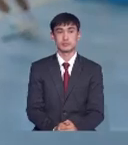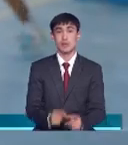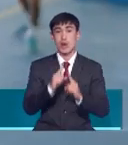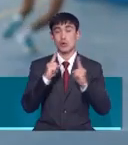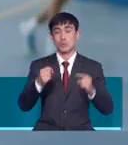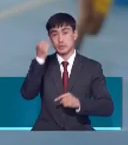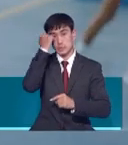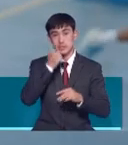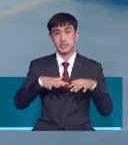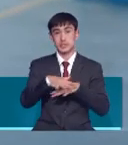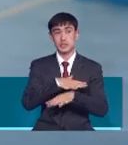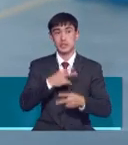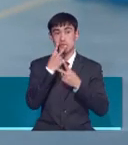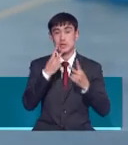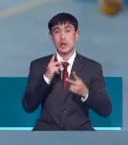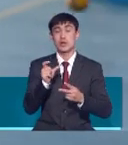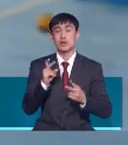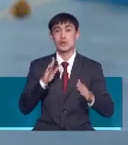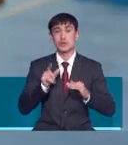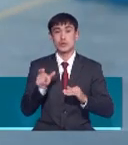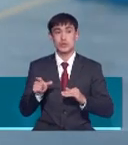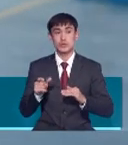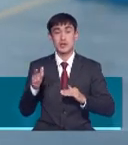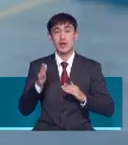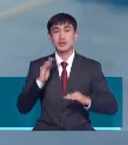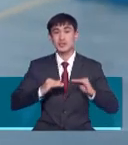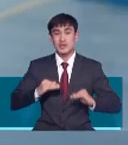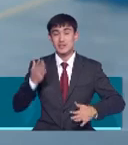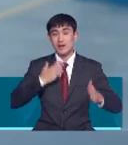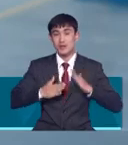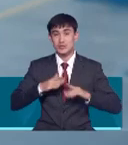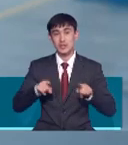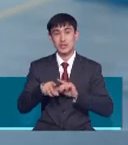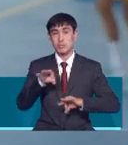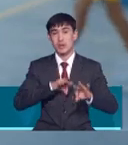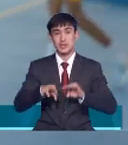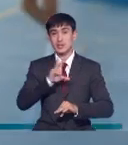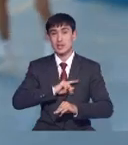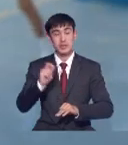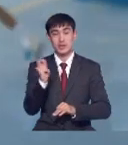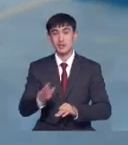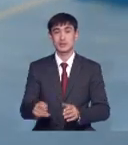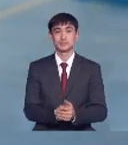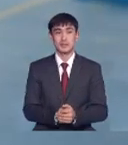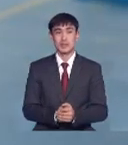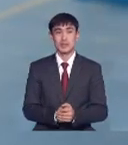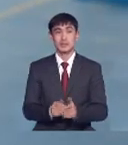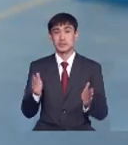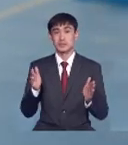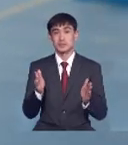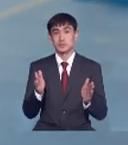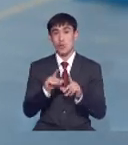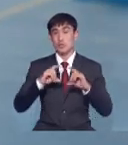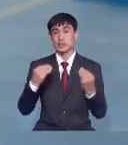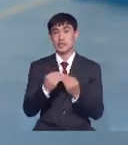населения. Вот сейчас вы видели, как люди нравятся, как дети радуются, да? Вот таких проектов не было никогда. Вот за такое здание